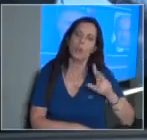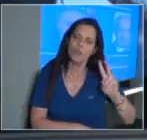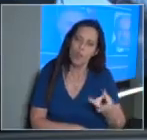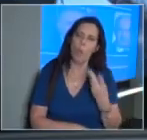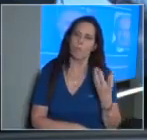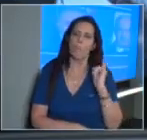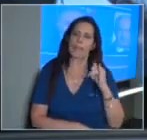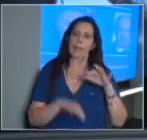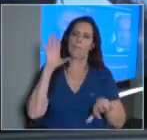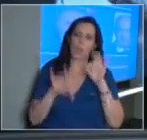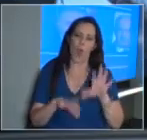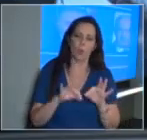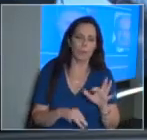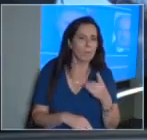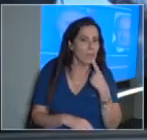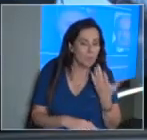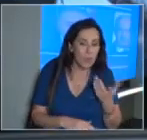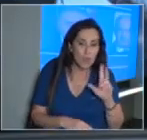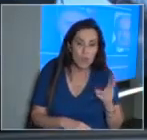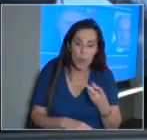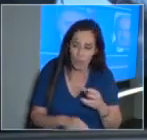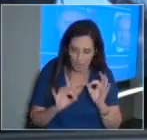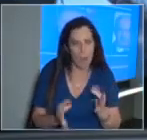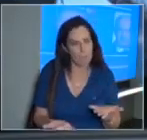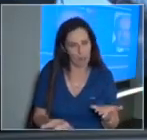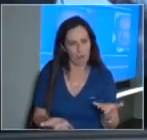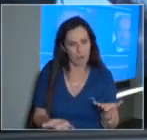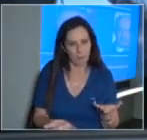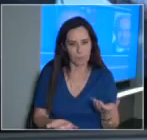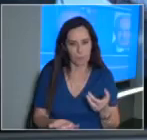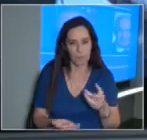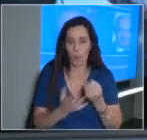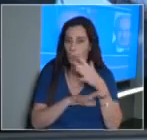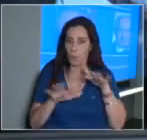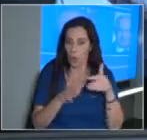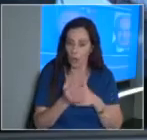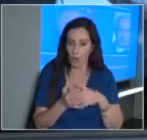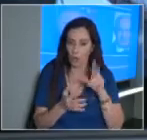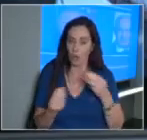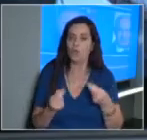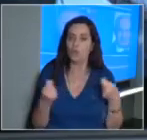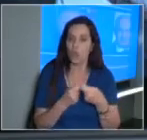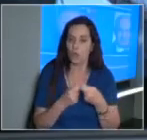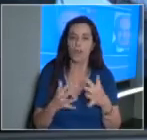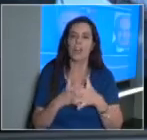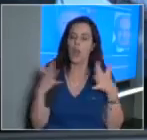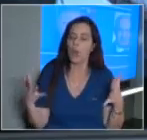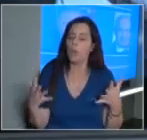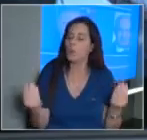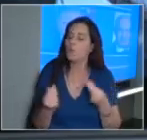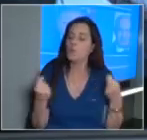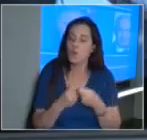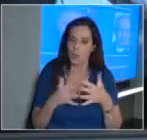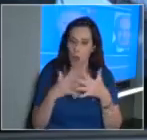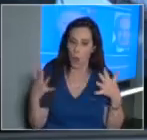למשק ולכלכלה הישראלית, מה המשמעות ליכולת ליישם מדינות, ובאמת, באמת, באמת, הולכת לקום כאן ממשלה שיש לה מכנה משותף אדיר, מכנה משותף